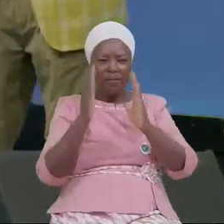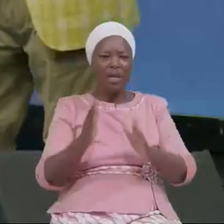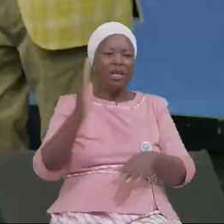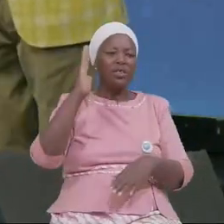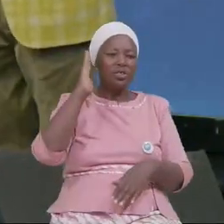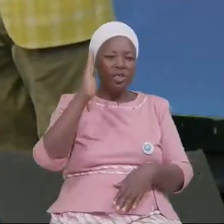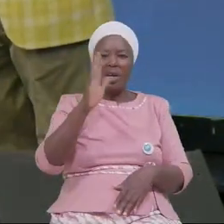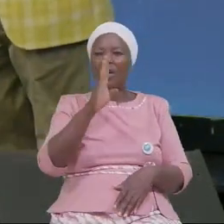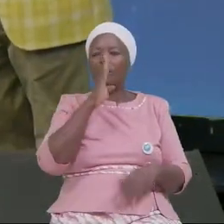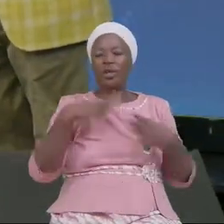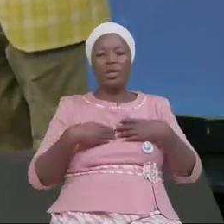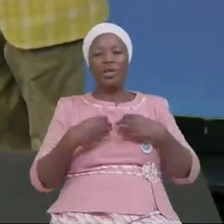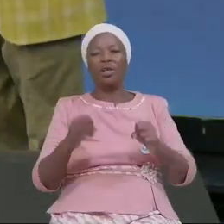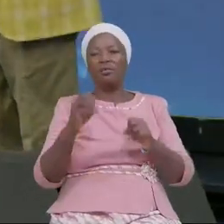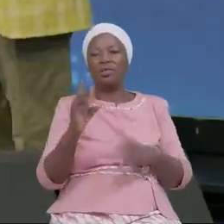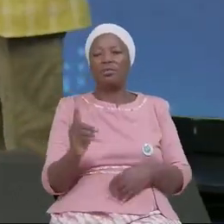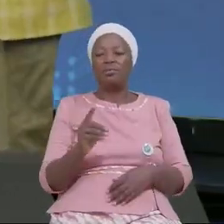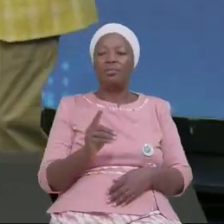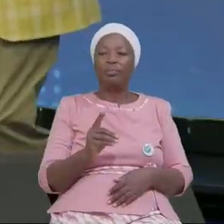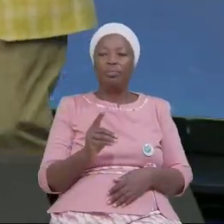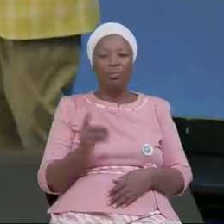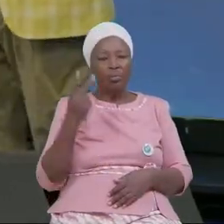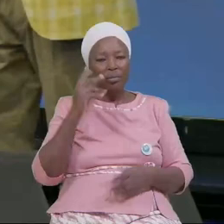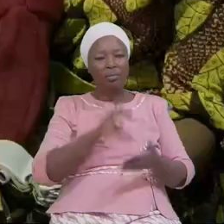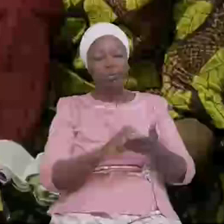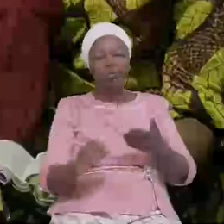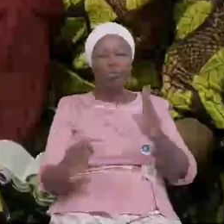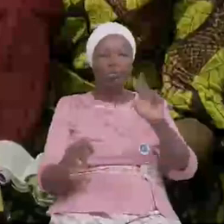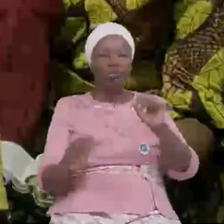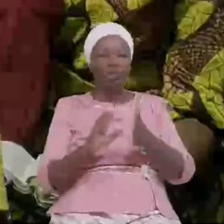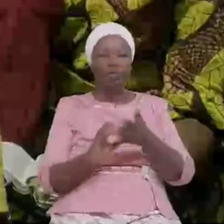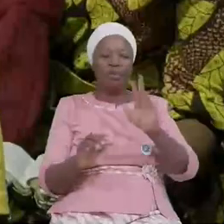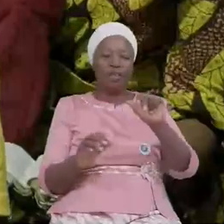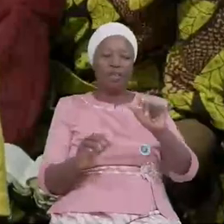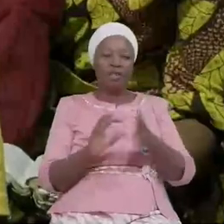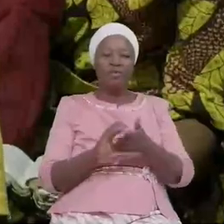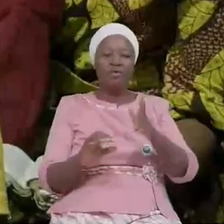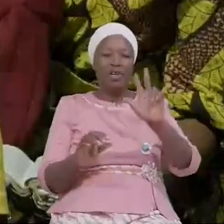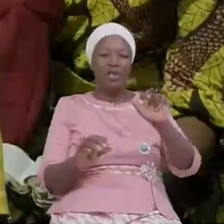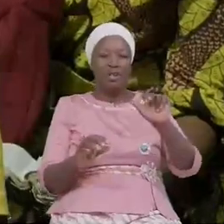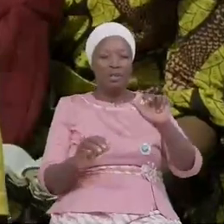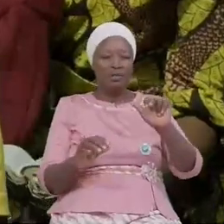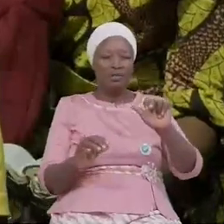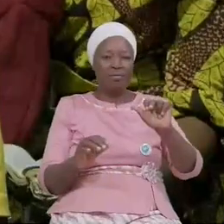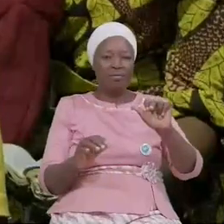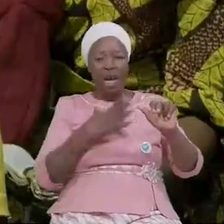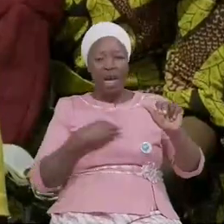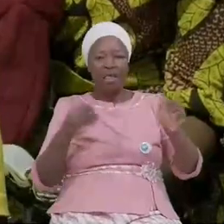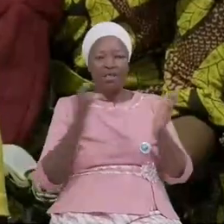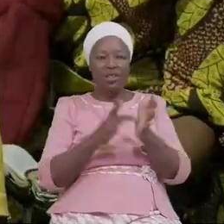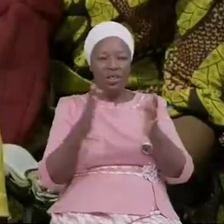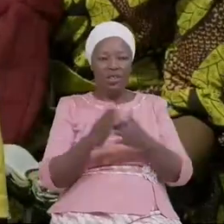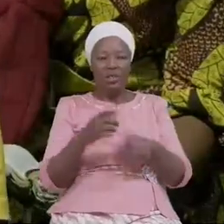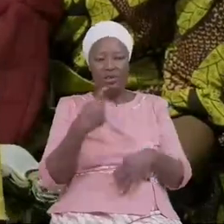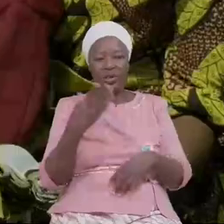guéri. Voilà le verset 13. 13 est dit. Puis Jésus dit